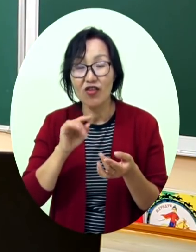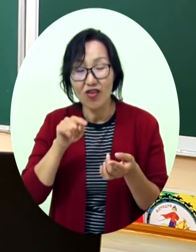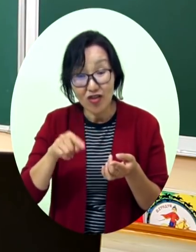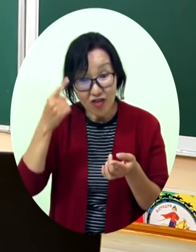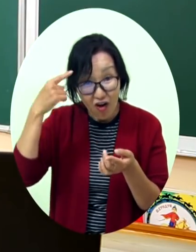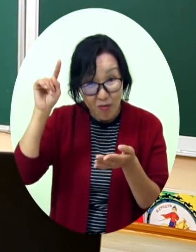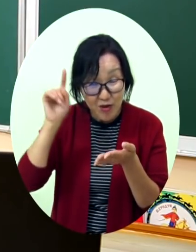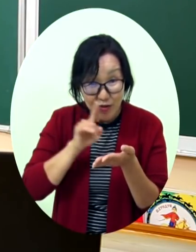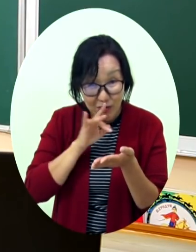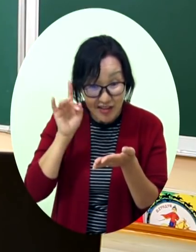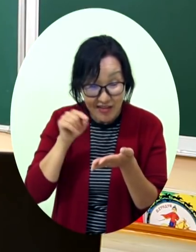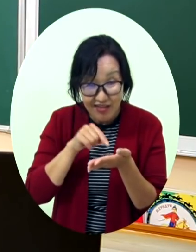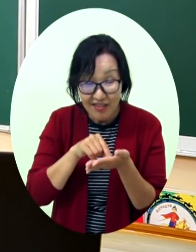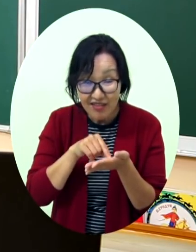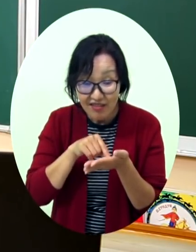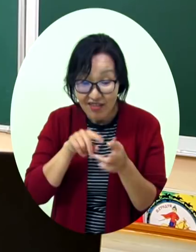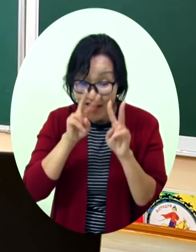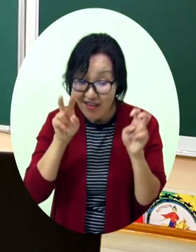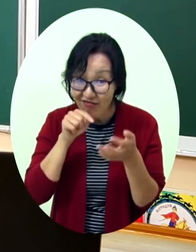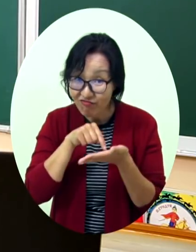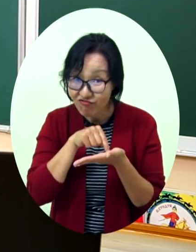зохион бичиж байгаа ихэ